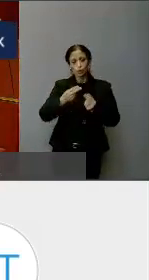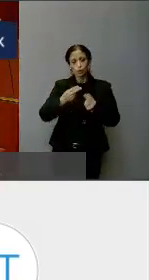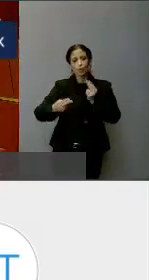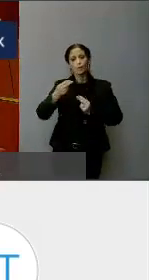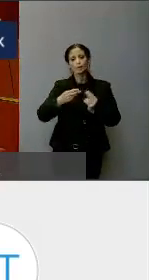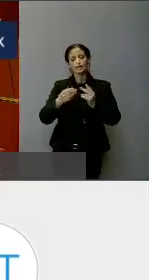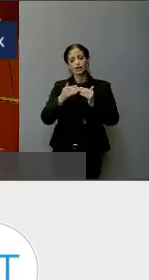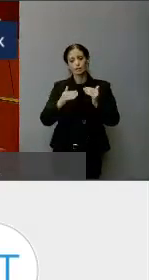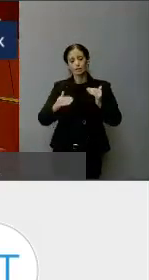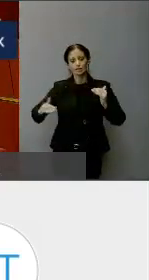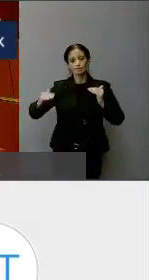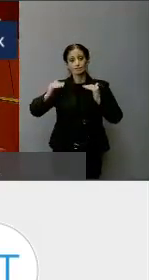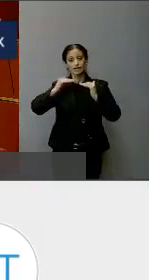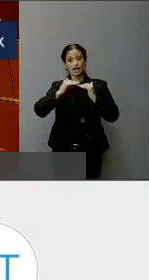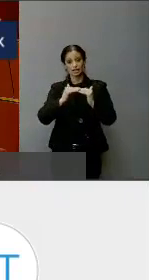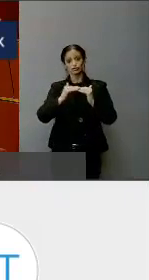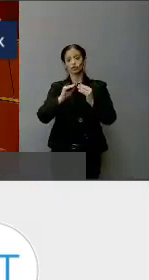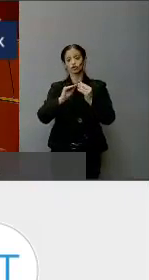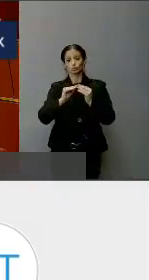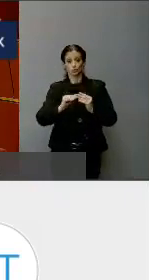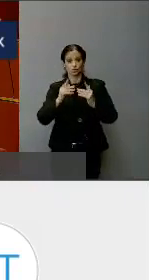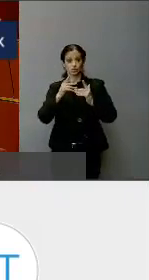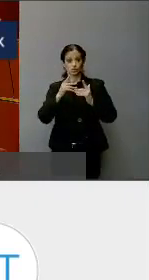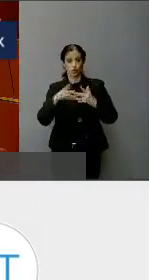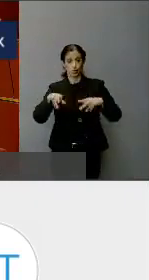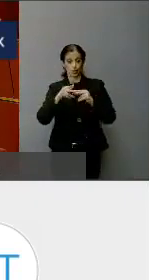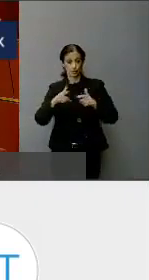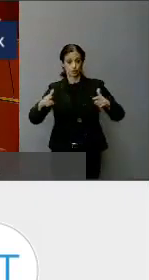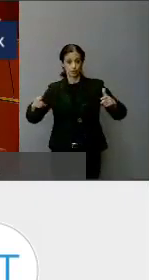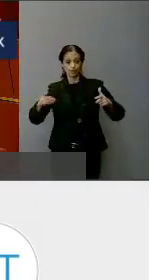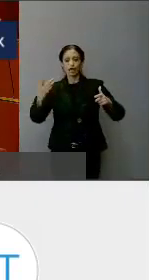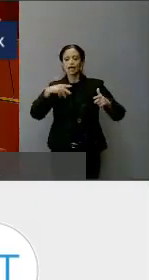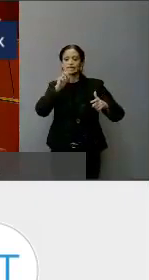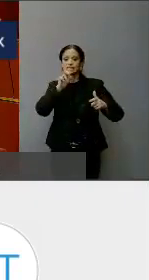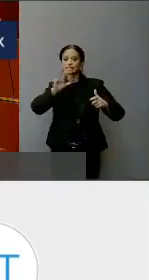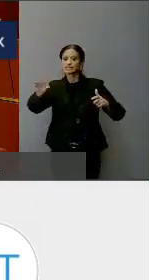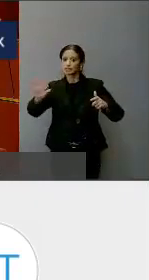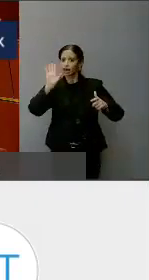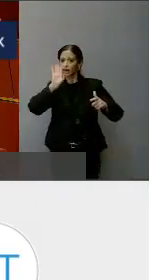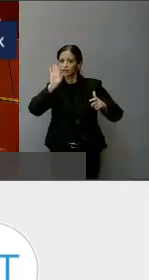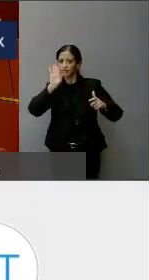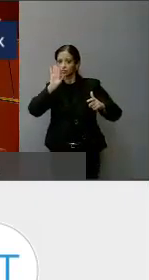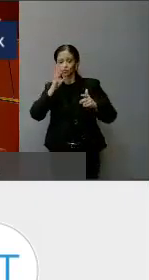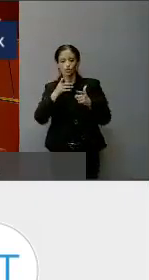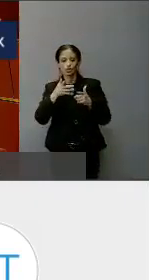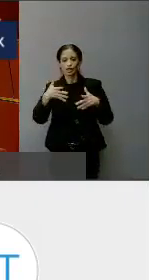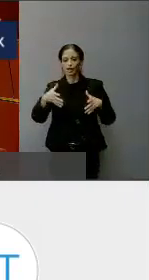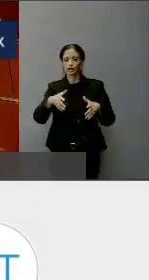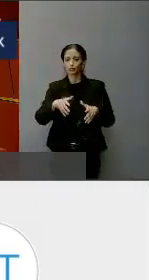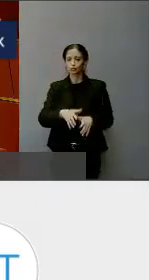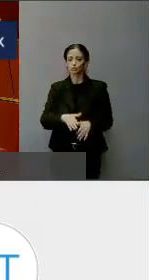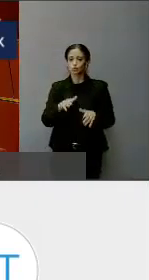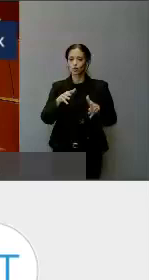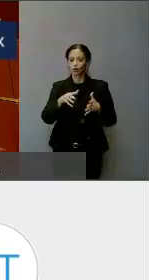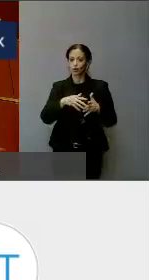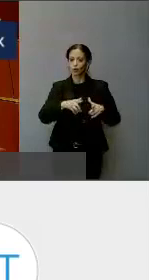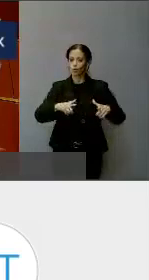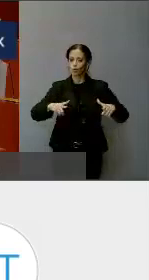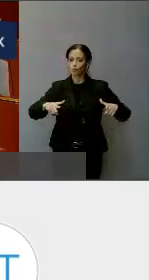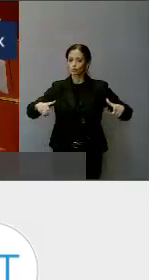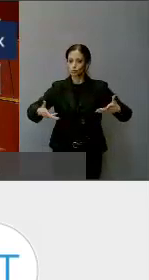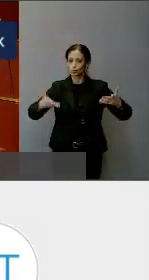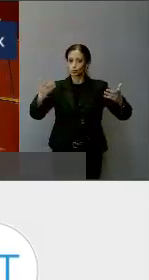si segnala che particolare attenzione viene posta la riduzione del consumo di suolo rispetto alla quale la variante non